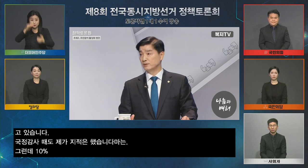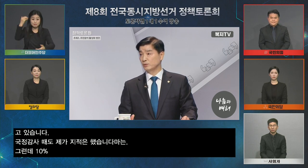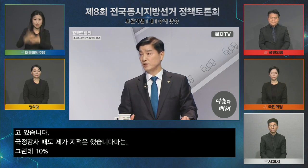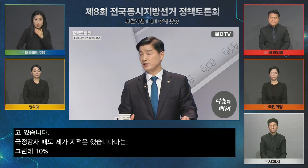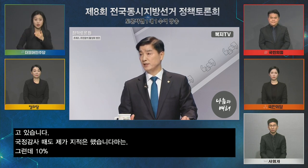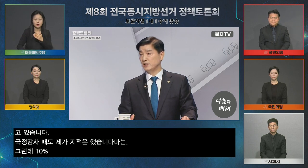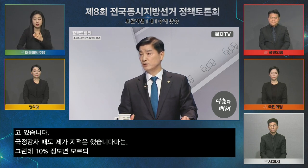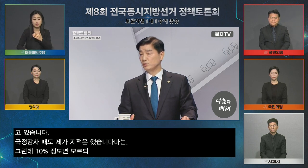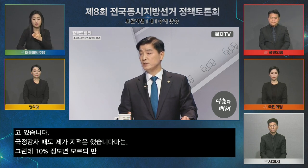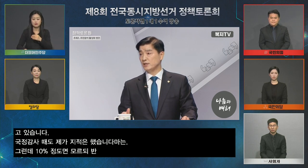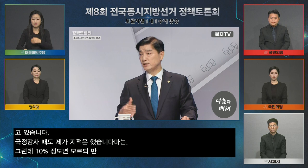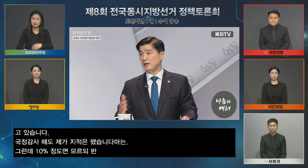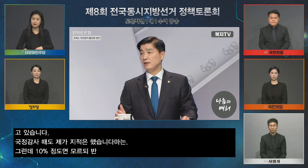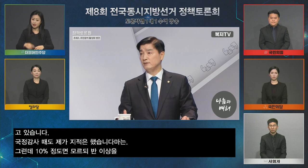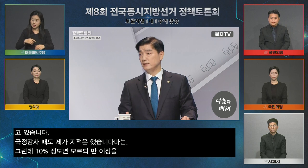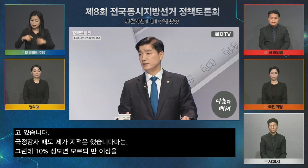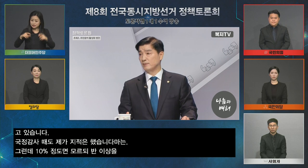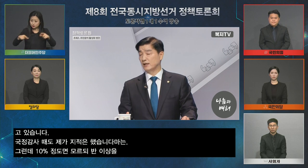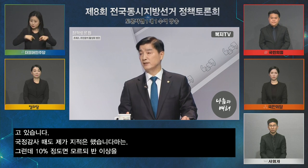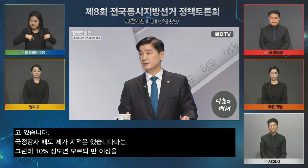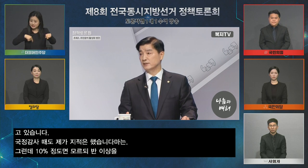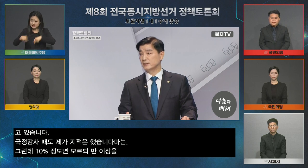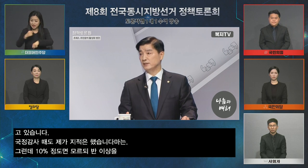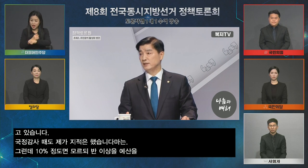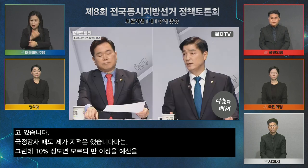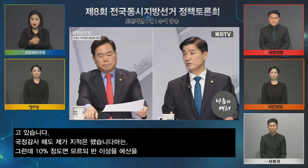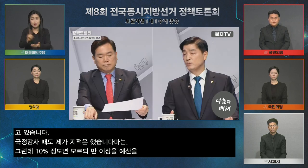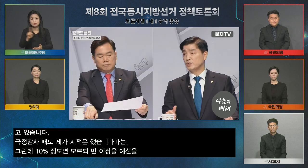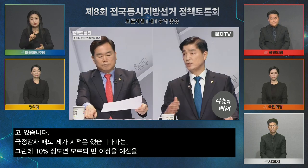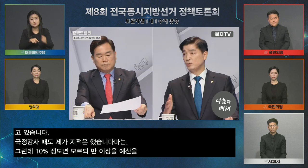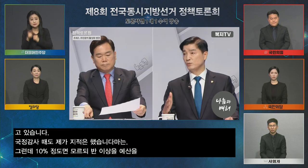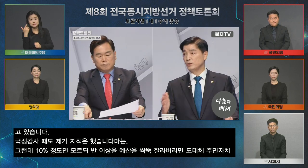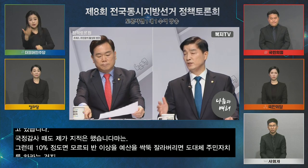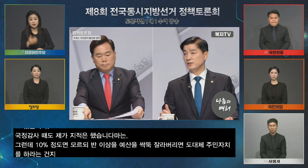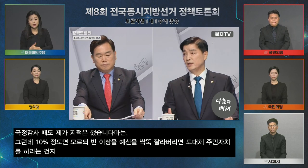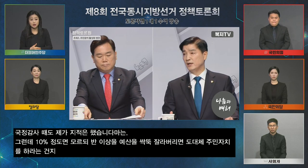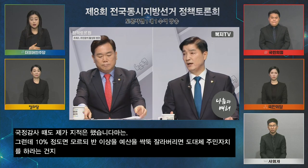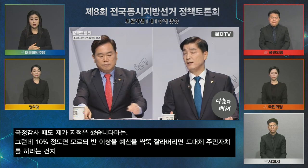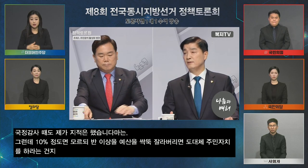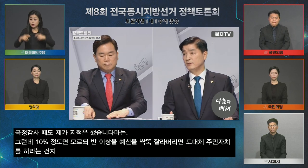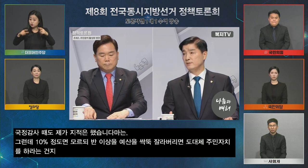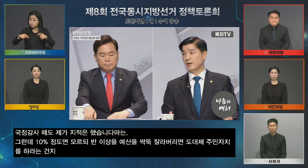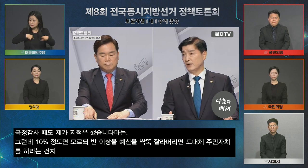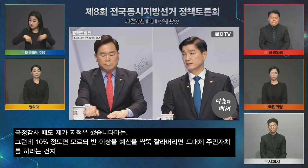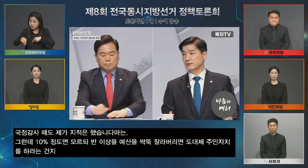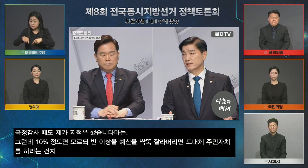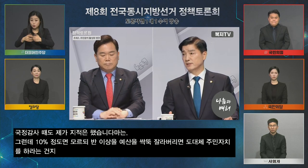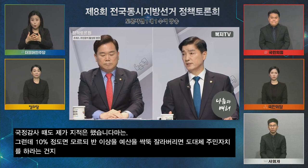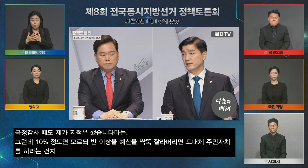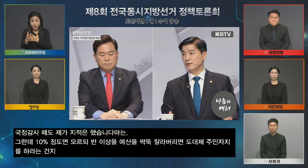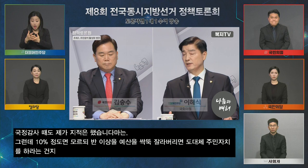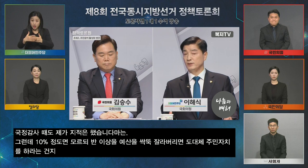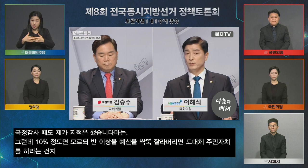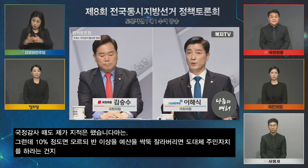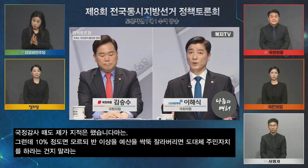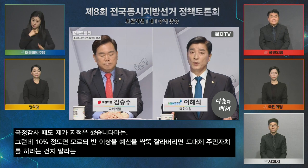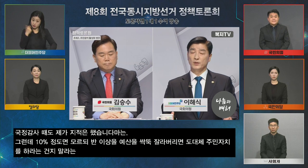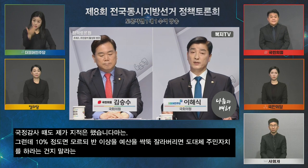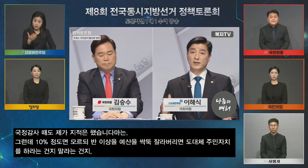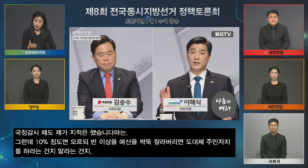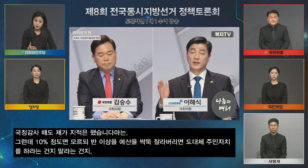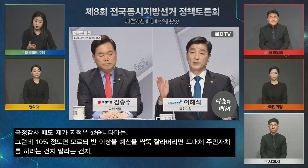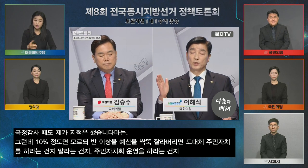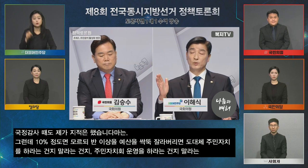잘라버리면 도대체 주민자치를 하라는 건지 말라는 건지 주민자치회 운영을 하라는 건지 말라는 건지 그리고